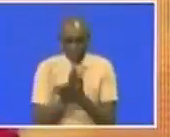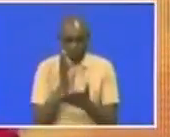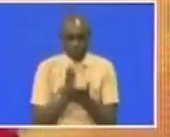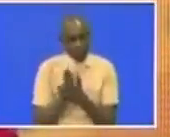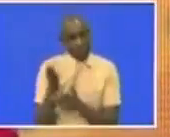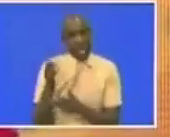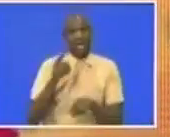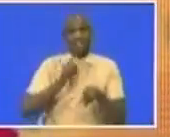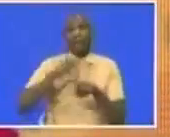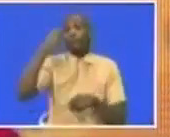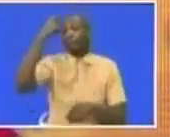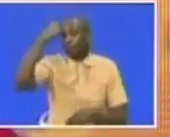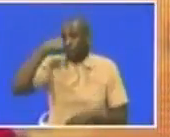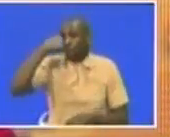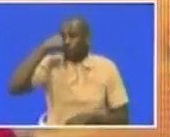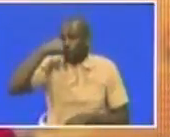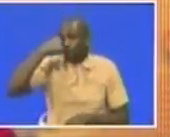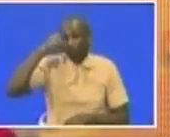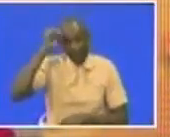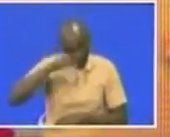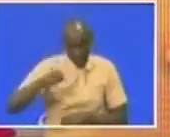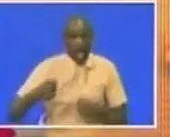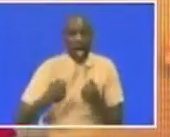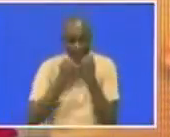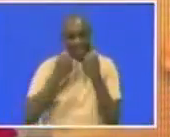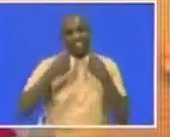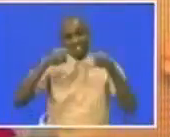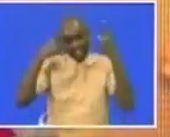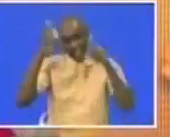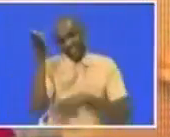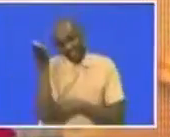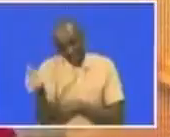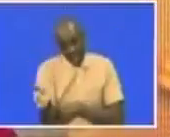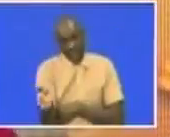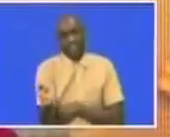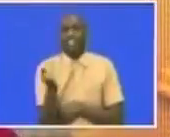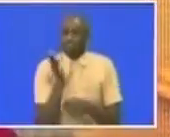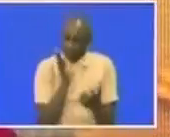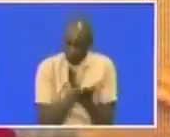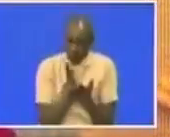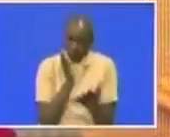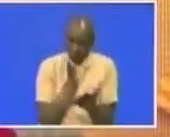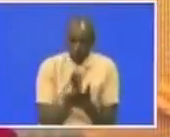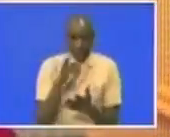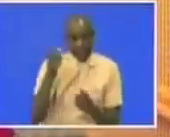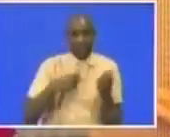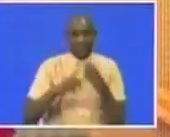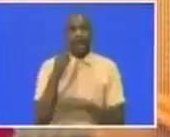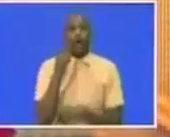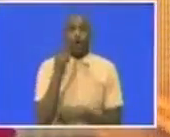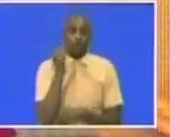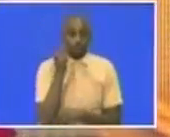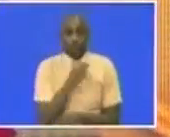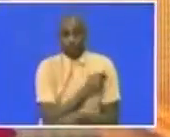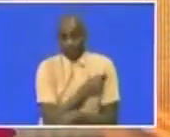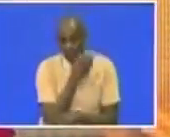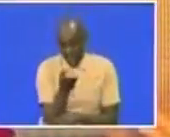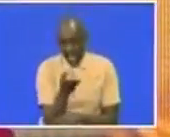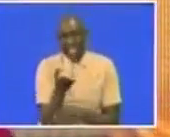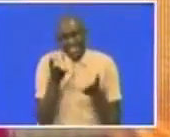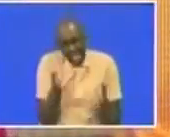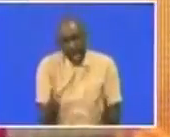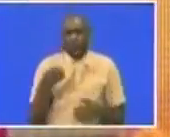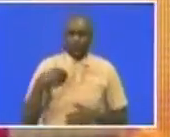huku chanjo hiyo ikitajwa kuwa na mafanikio licha ya kutokuwa tayari kuuzwa hospitalini. Saida Swale amerudi